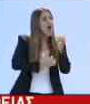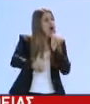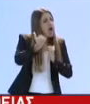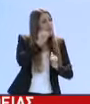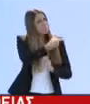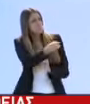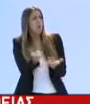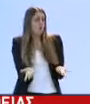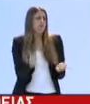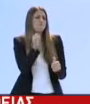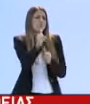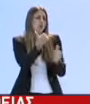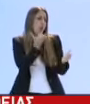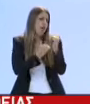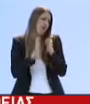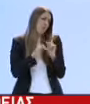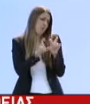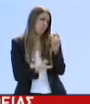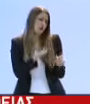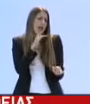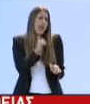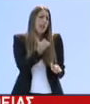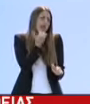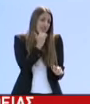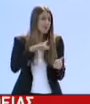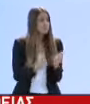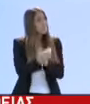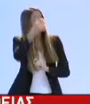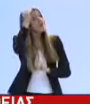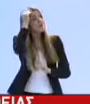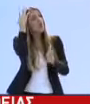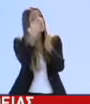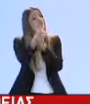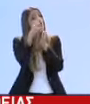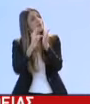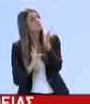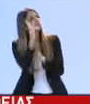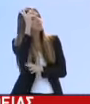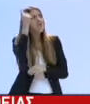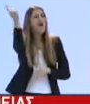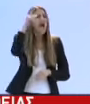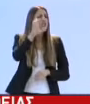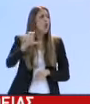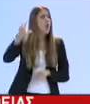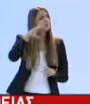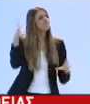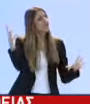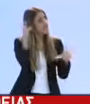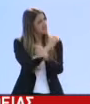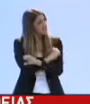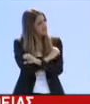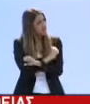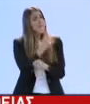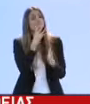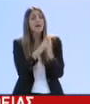πληρώσαμε ακριβά. Έχουμε παραδείγματα άλλων χωρών που τα κατάφεραν. Έχουμε, αγαπητέ Αβέροφτο, παράδειγμα